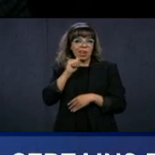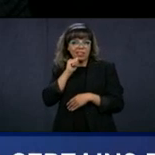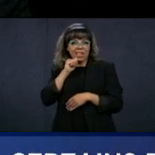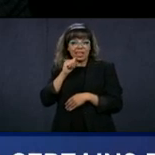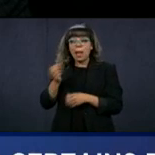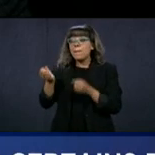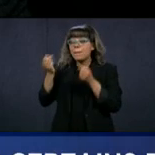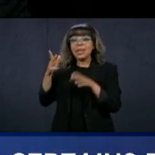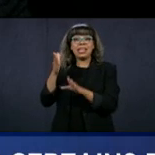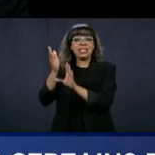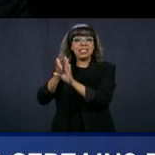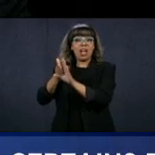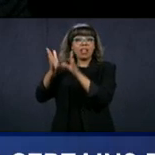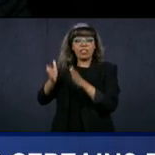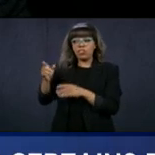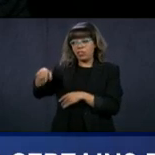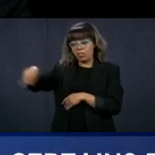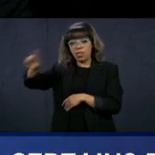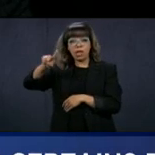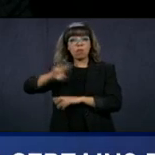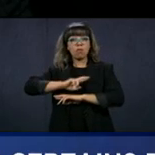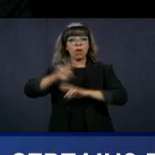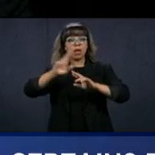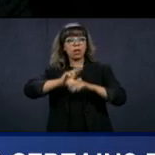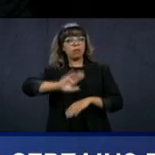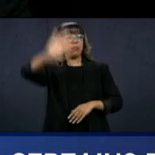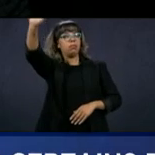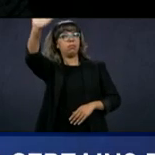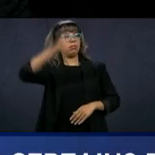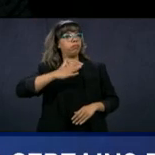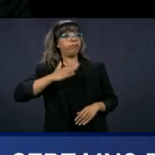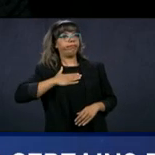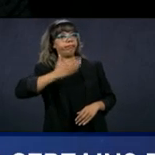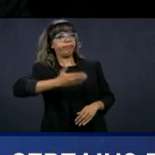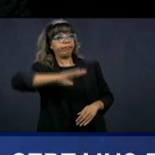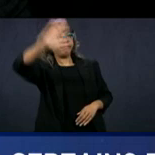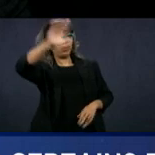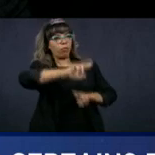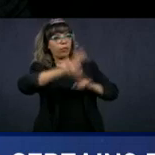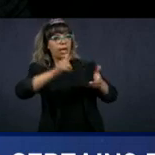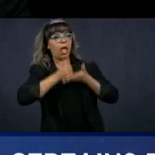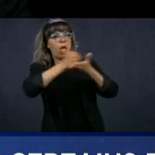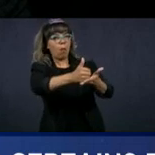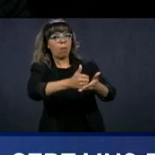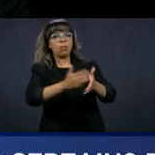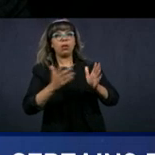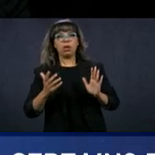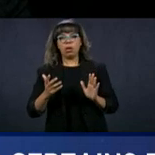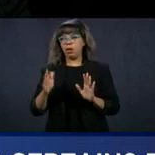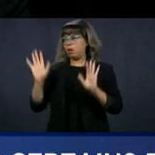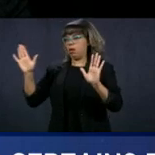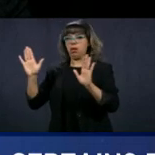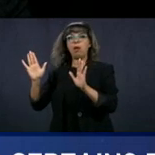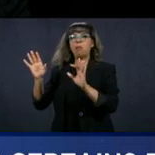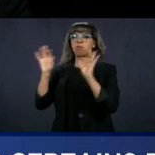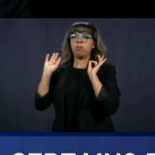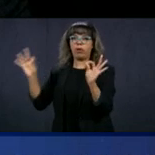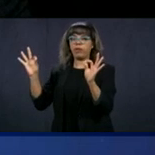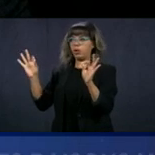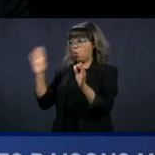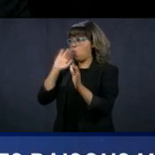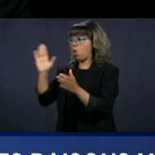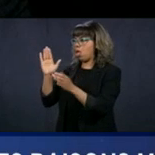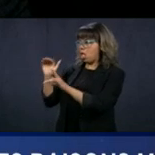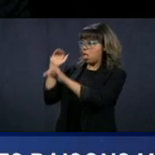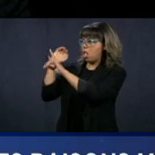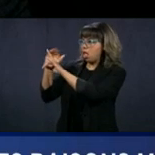très nombreux dans le secteur privé. Ils ont levé la main pour nous aider et on va aller travailler avec eux. On va acheter des